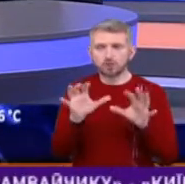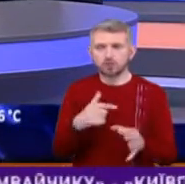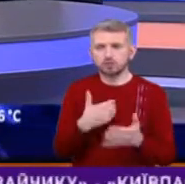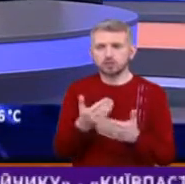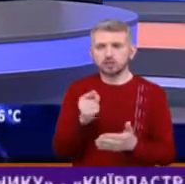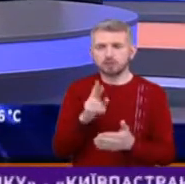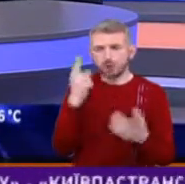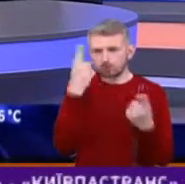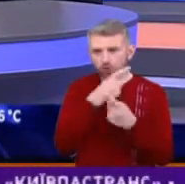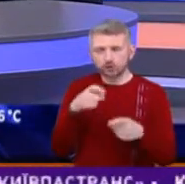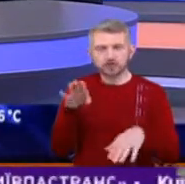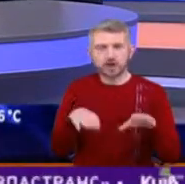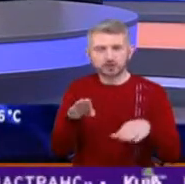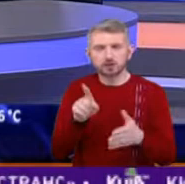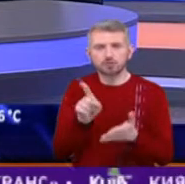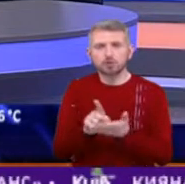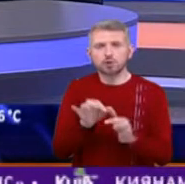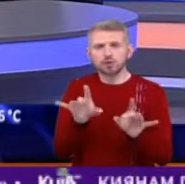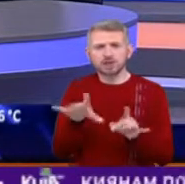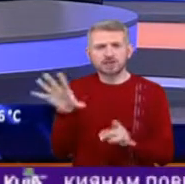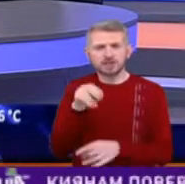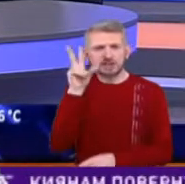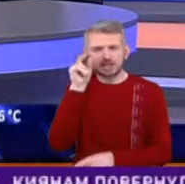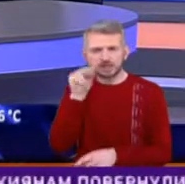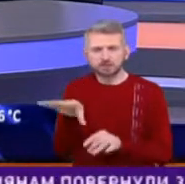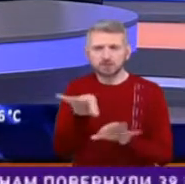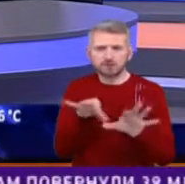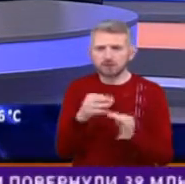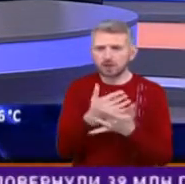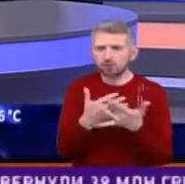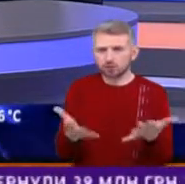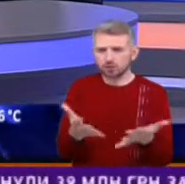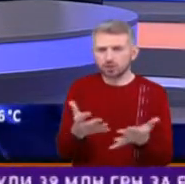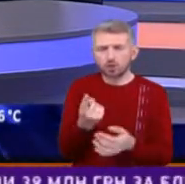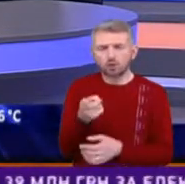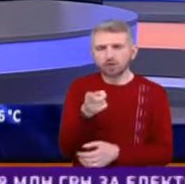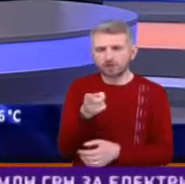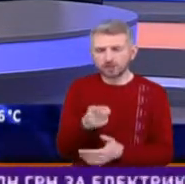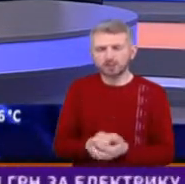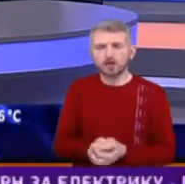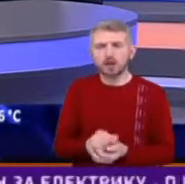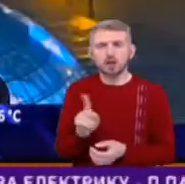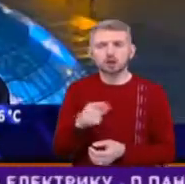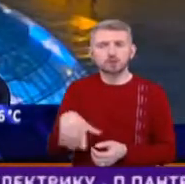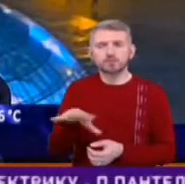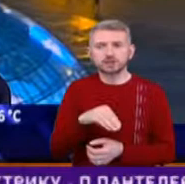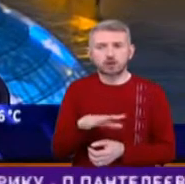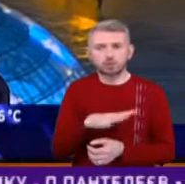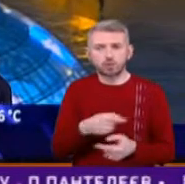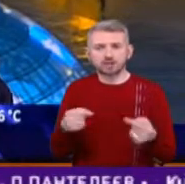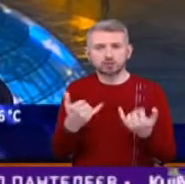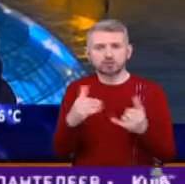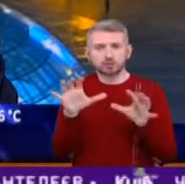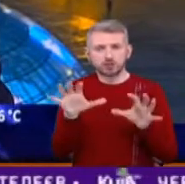тим, як оприлюднити рейтинги, мушу розказати там всі цифри, вибірка тощо. Ну, буквально одна хвилина. Але щоб все було згідно